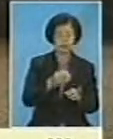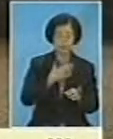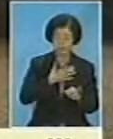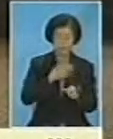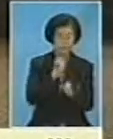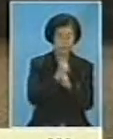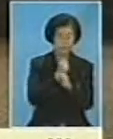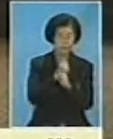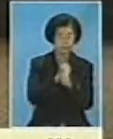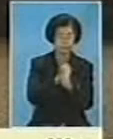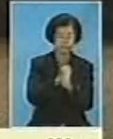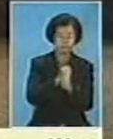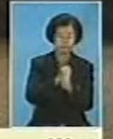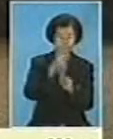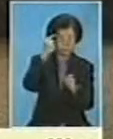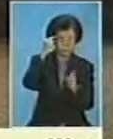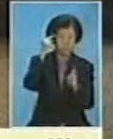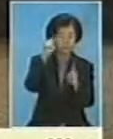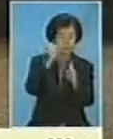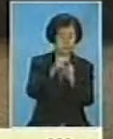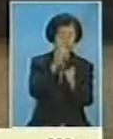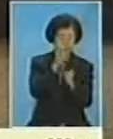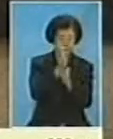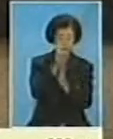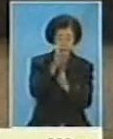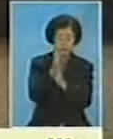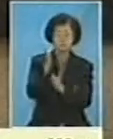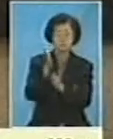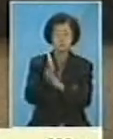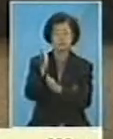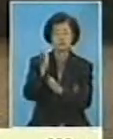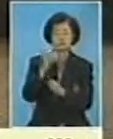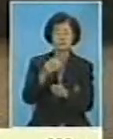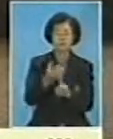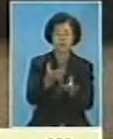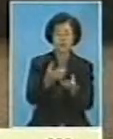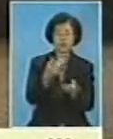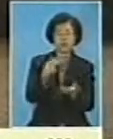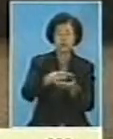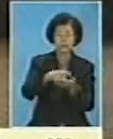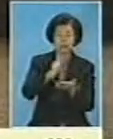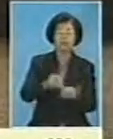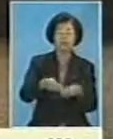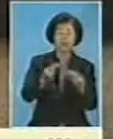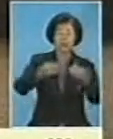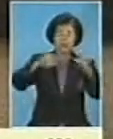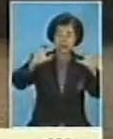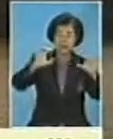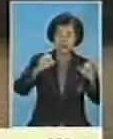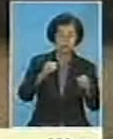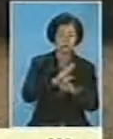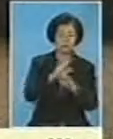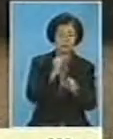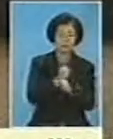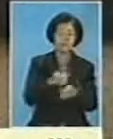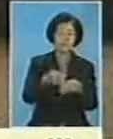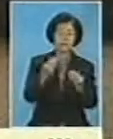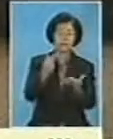ำเนินการด้วยเจตนาสุจริตเพื่อประโยชน์ของรัฐและไม่ได้ทำเพื่อผลประโยชน์ของผู้หนึ่งผู้